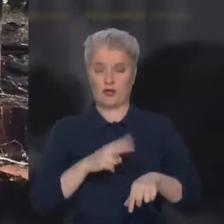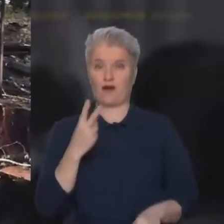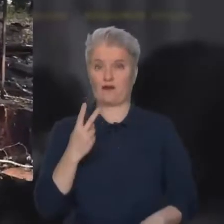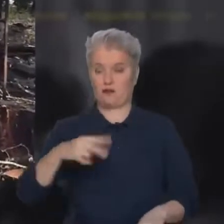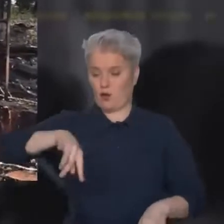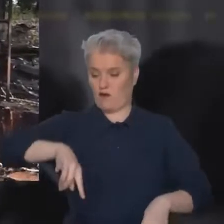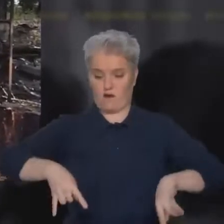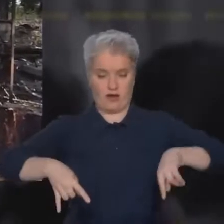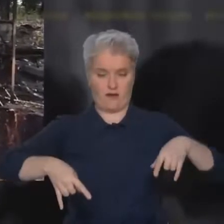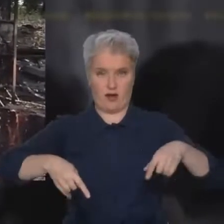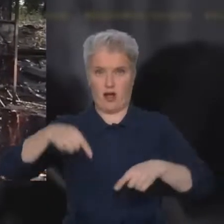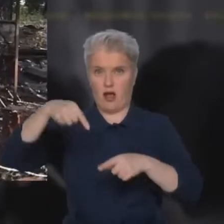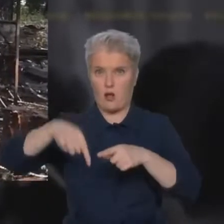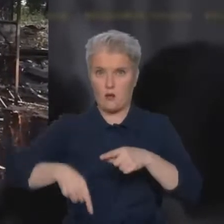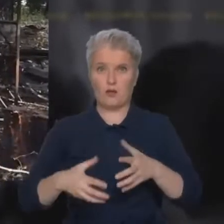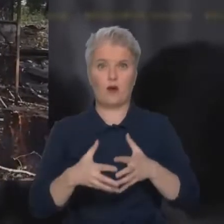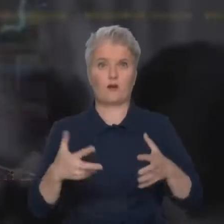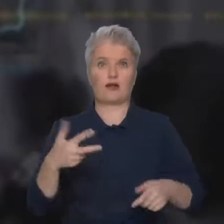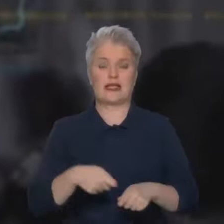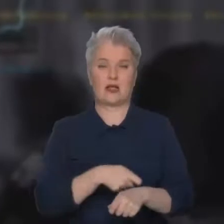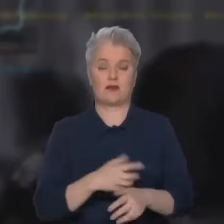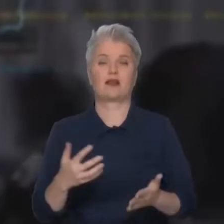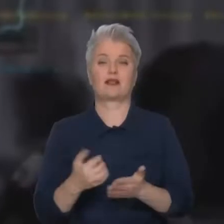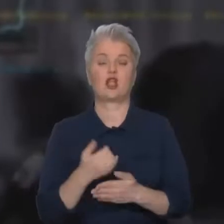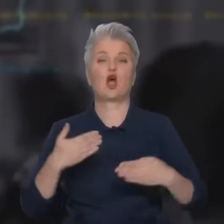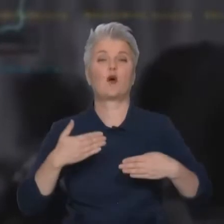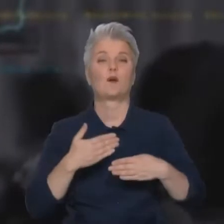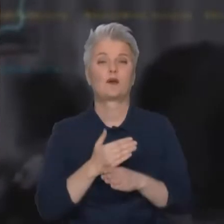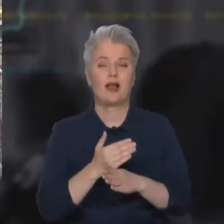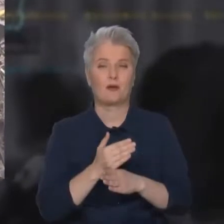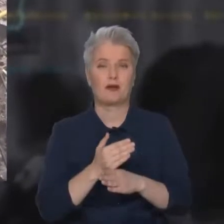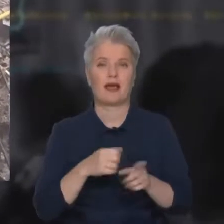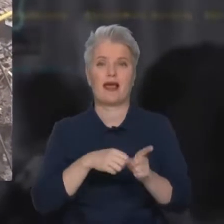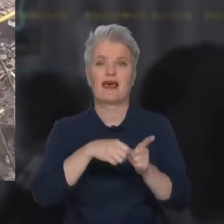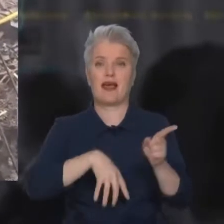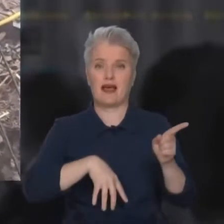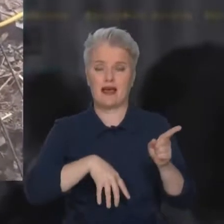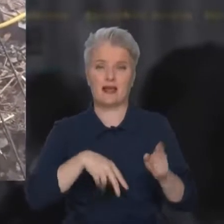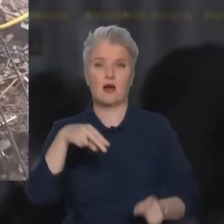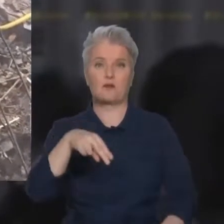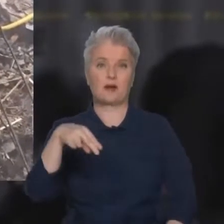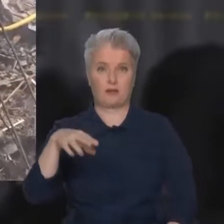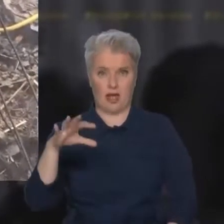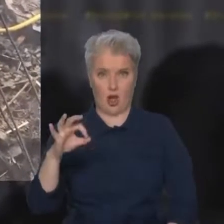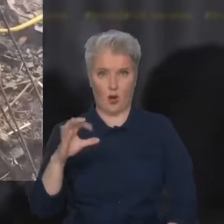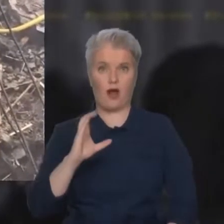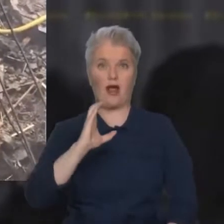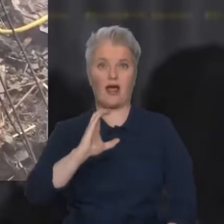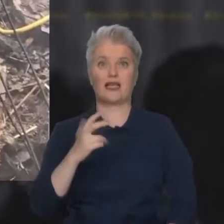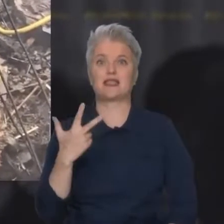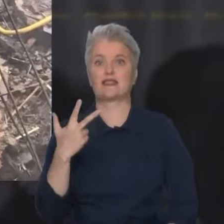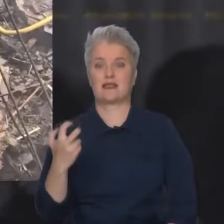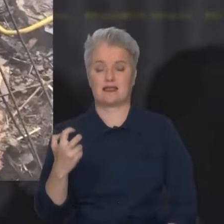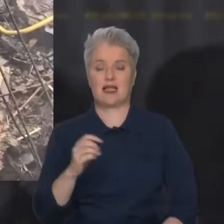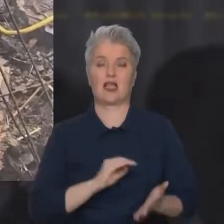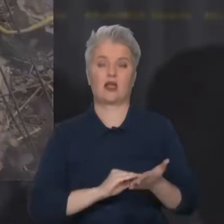2 вирвах глибиною у понад 3 метри знайшли уламки ракет протиповітряного комплексу С-300, повідомив на своїй сторінці у Фейсбук